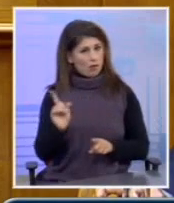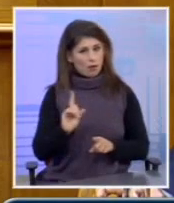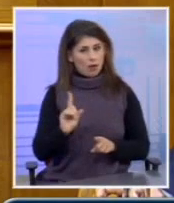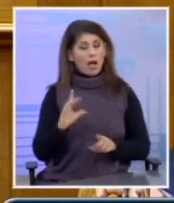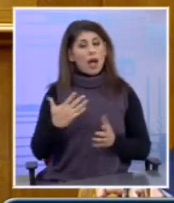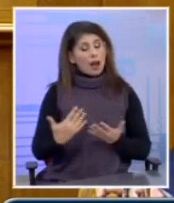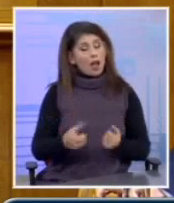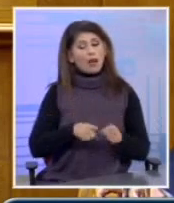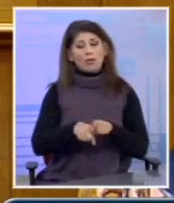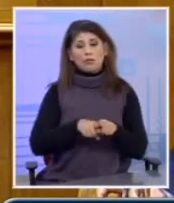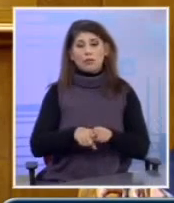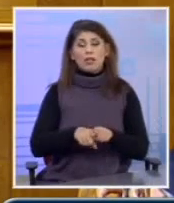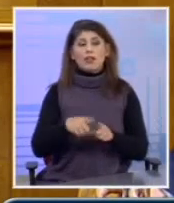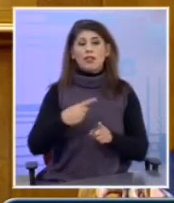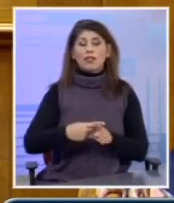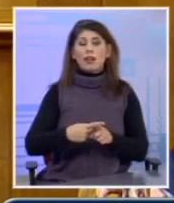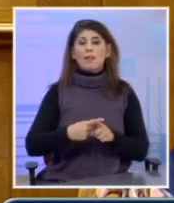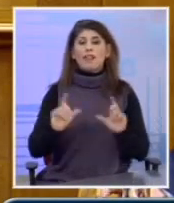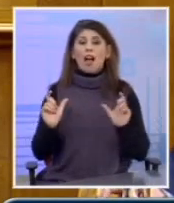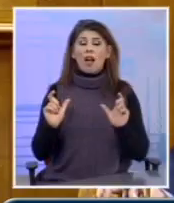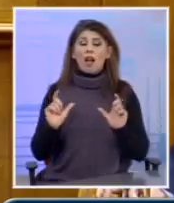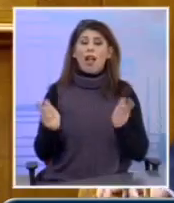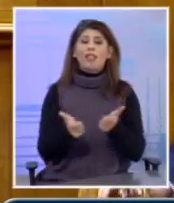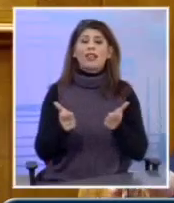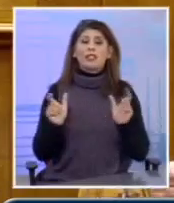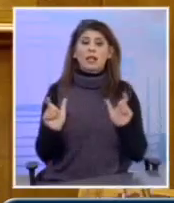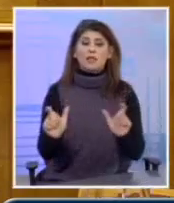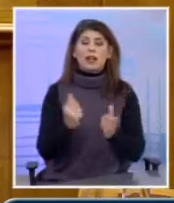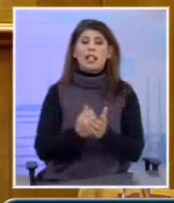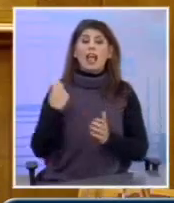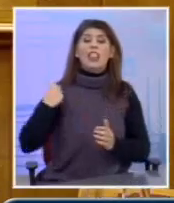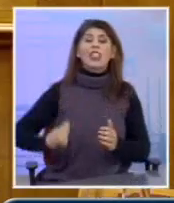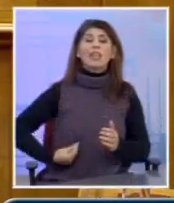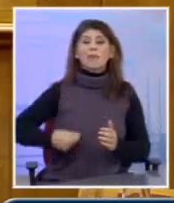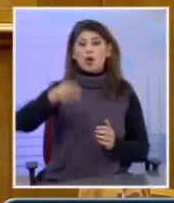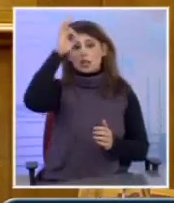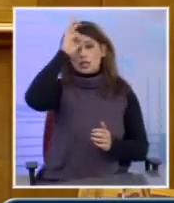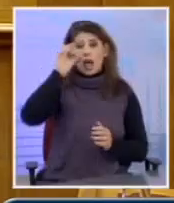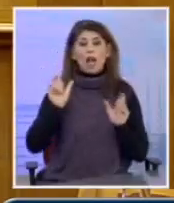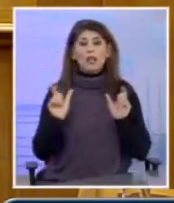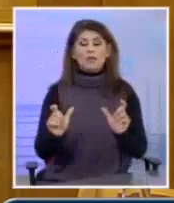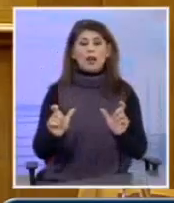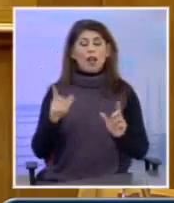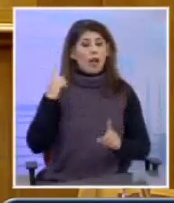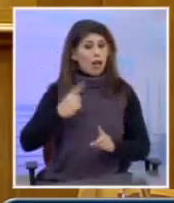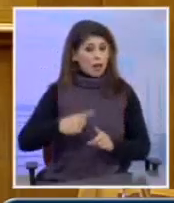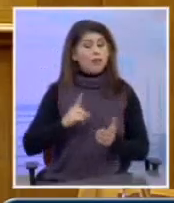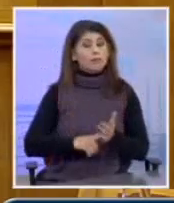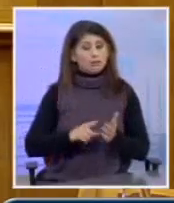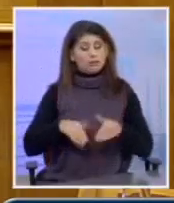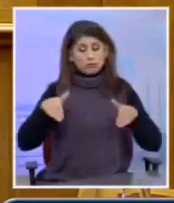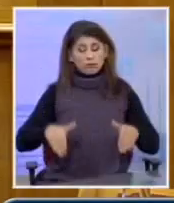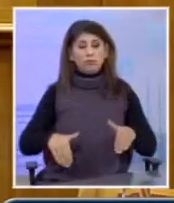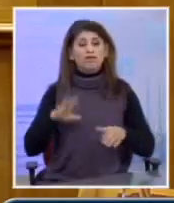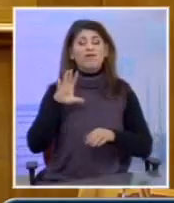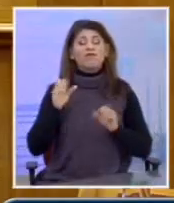δημόσιας ασφάλειας, θα λέω εγώ, και εθνικής ασφάλειας. Και η χώρα πρέπει να είναι συνεπής προς τις βασικές